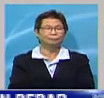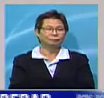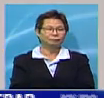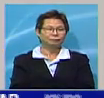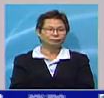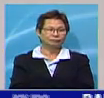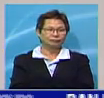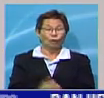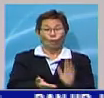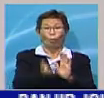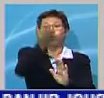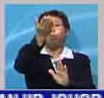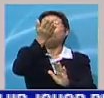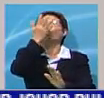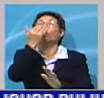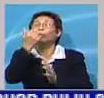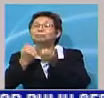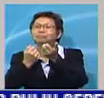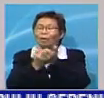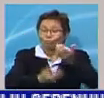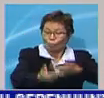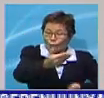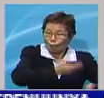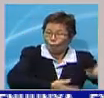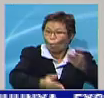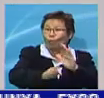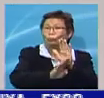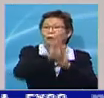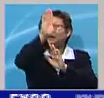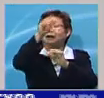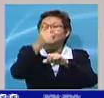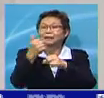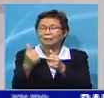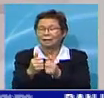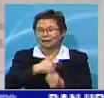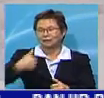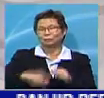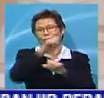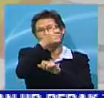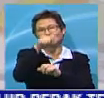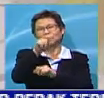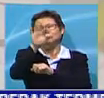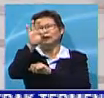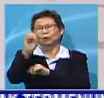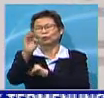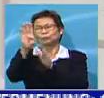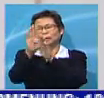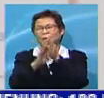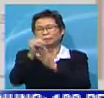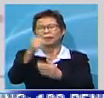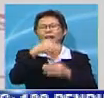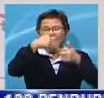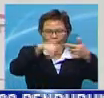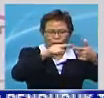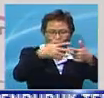last peningkatan disumbang oleh perdagangan yang lebih tinggi dengan China pada 10.09 bilion diikuti Amerika